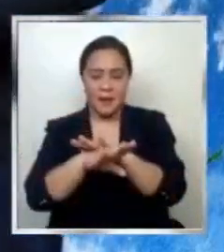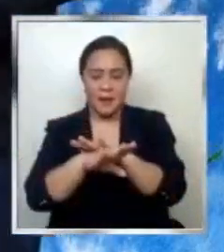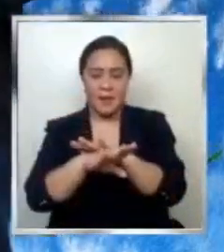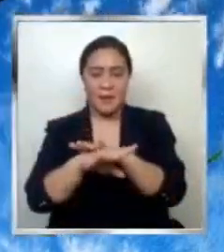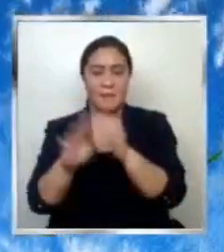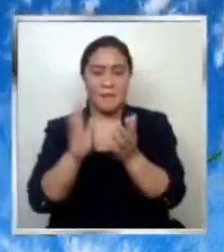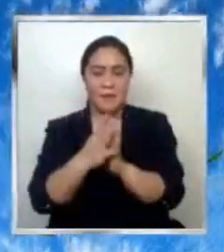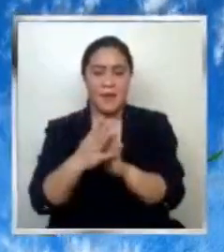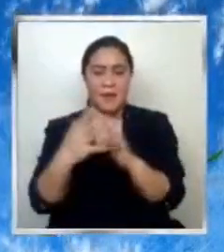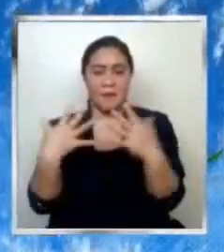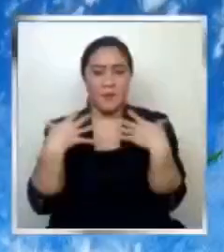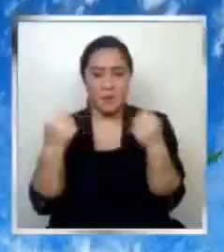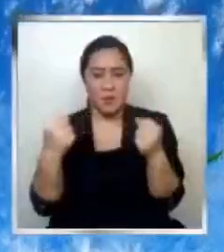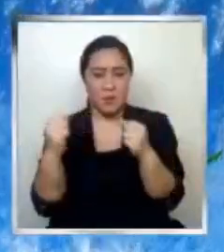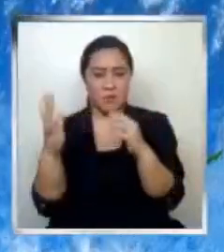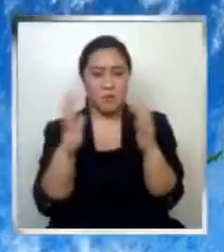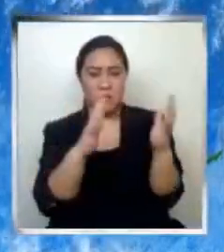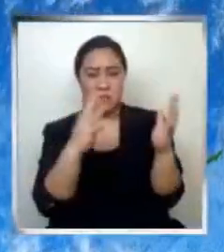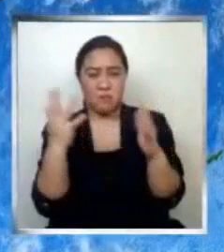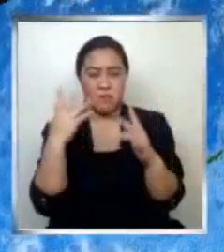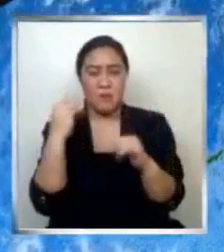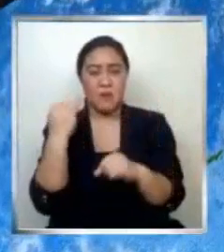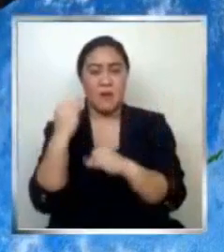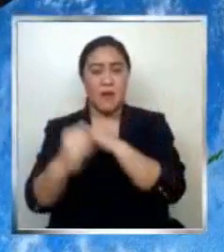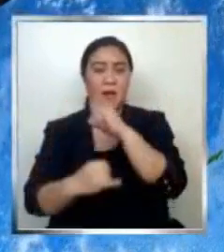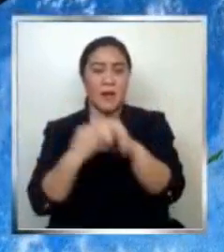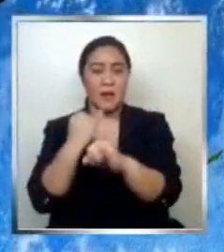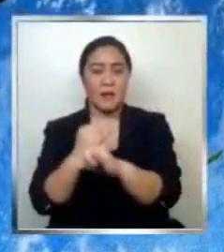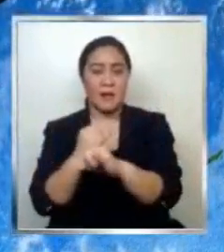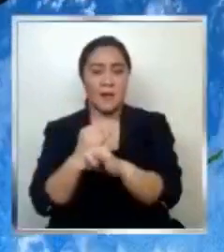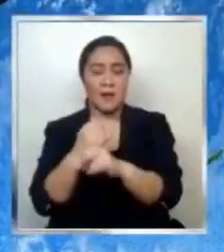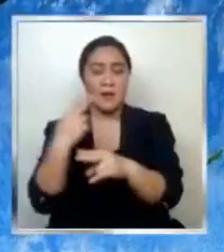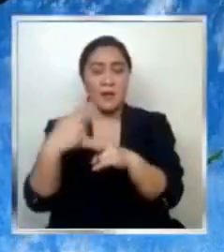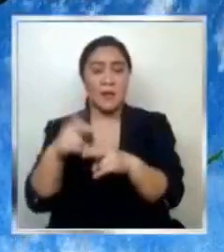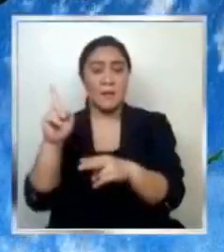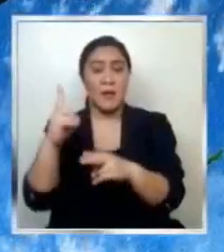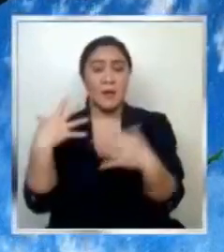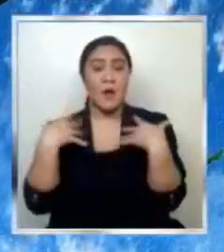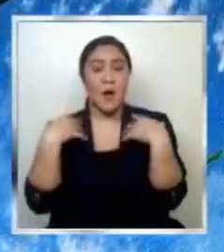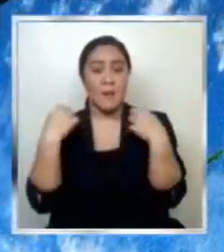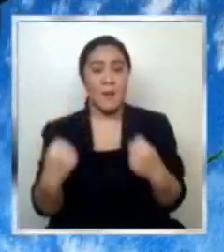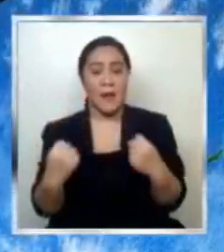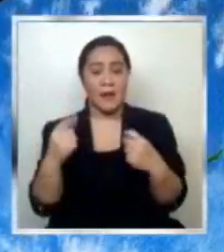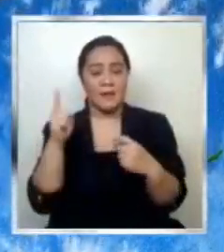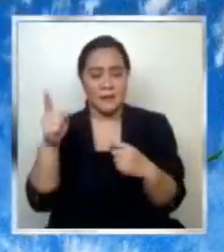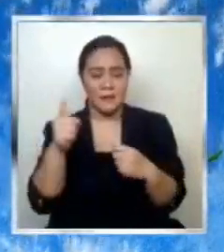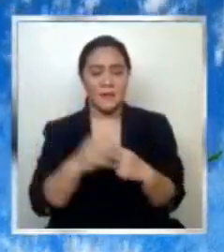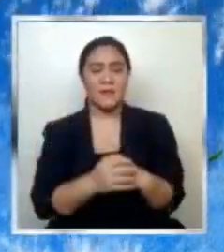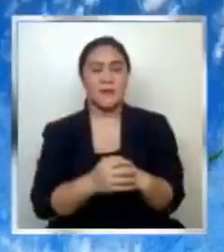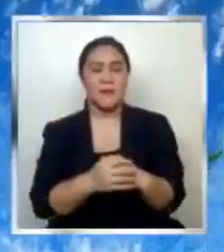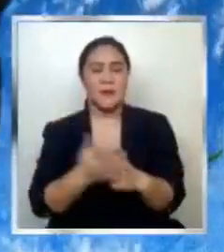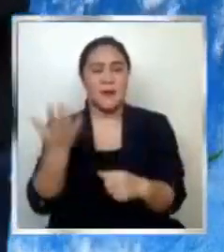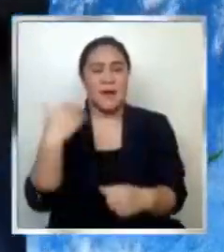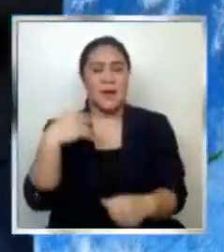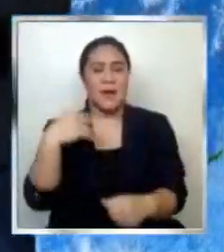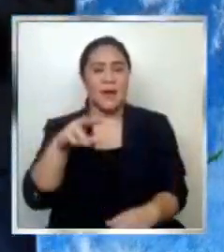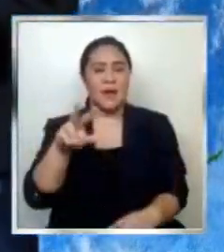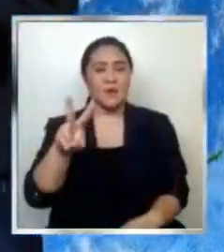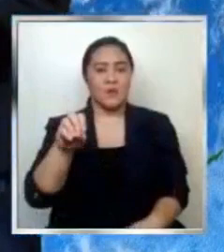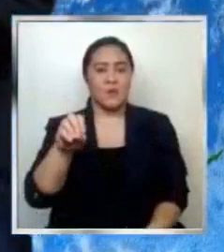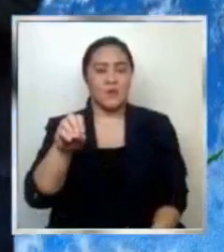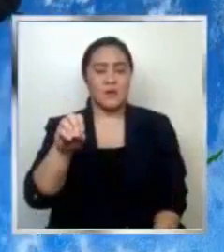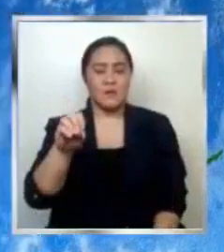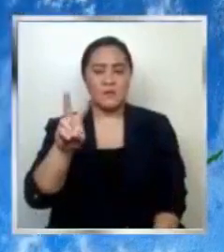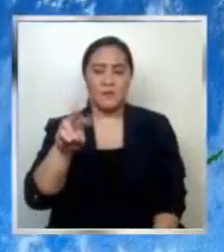kapuso, na may international name na malakas. Huli itong namataan, 2,215 kilometers. Malayo pa,